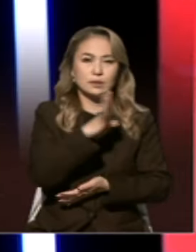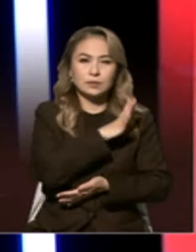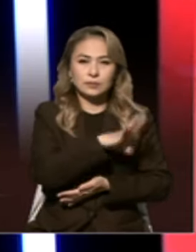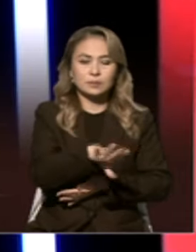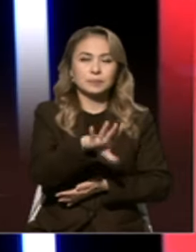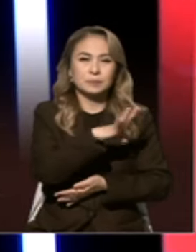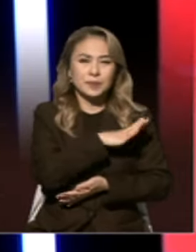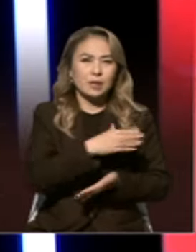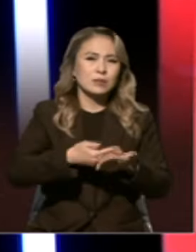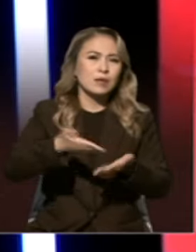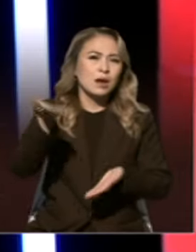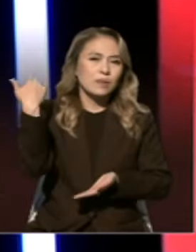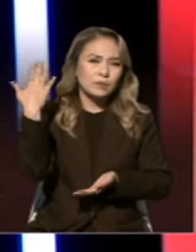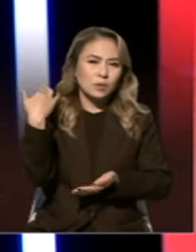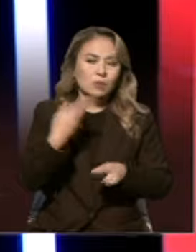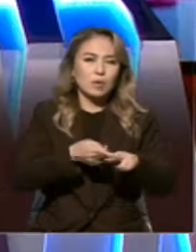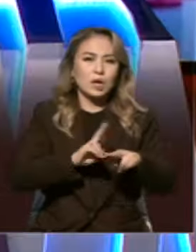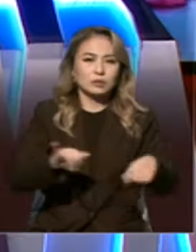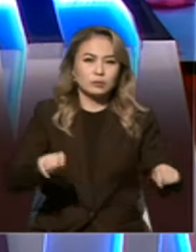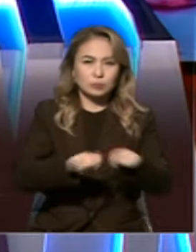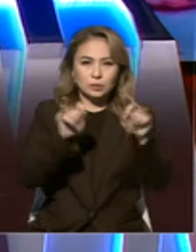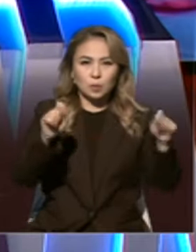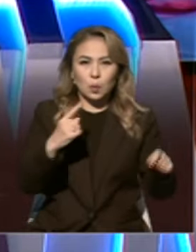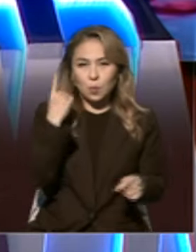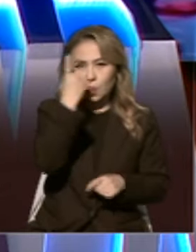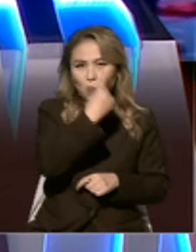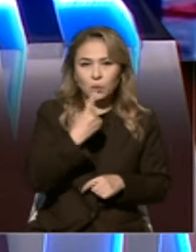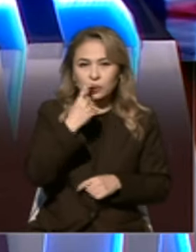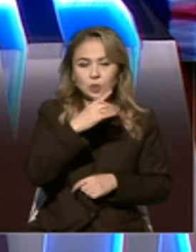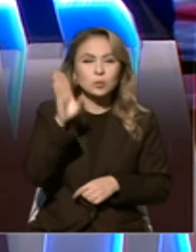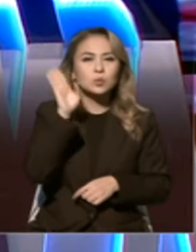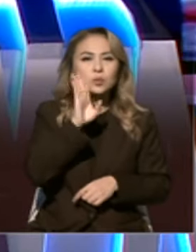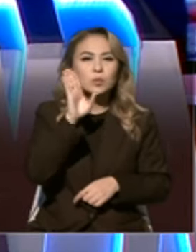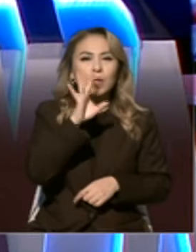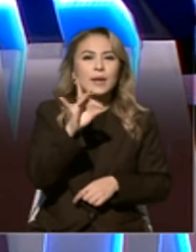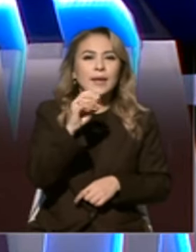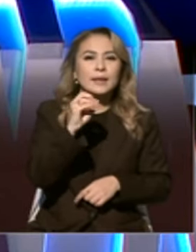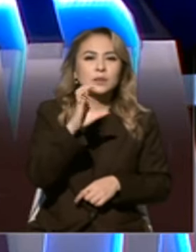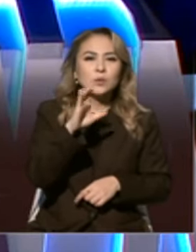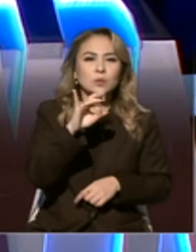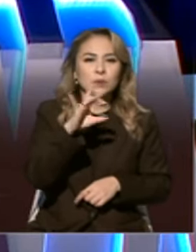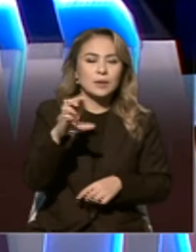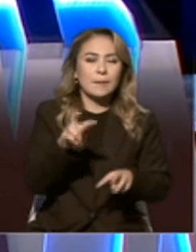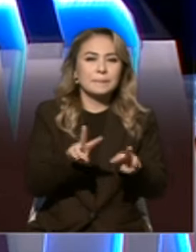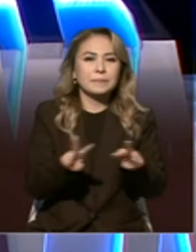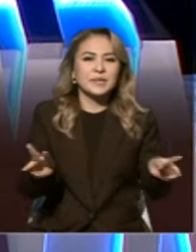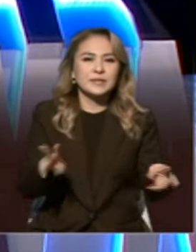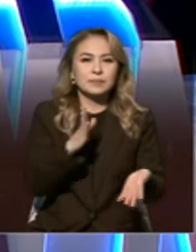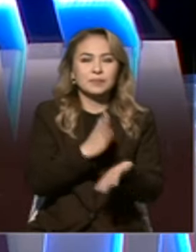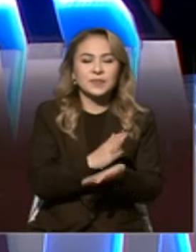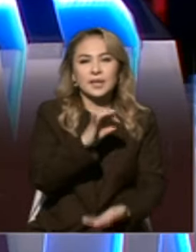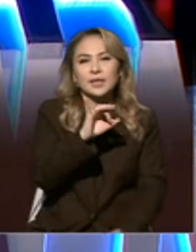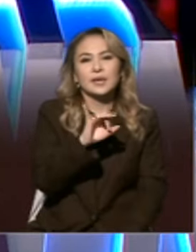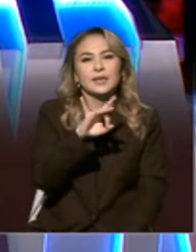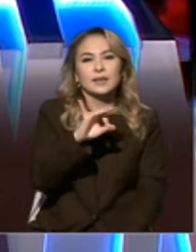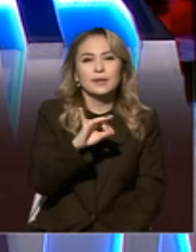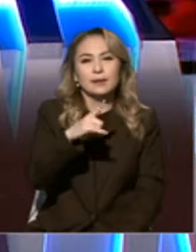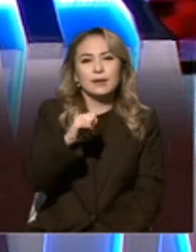болды ғой. Бірақ қазір енді құрылғанына бір жылға жуық уақыт болды ма, су ресурстары министрлігі бар, арнайы ирригация министрлігі.